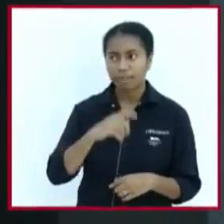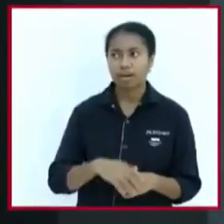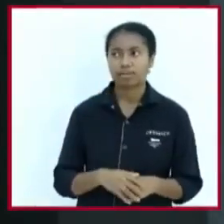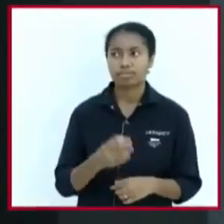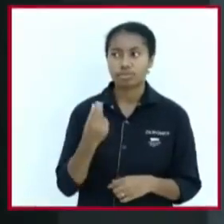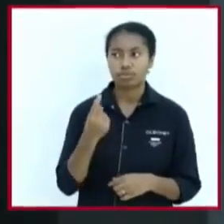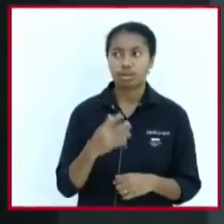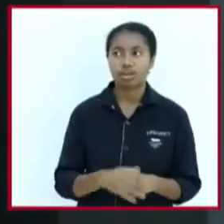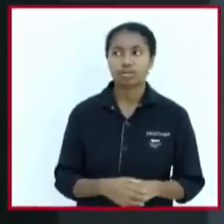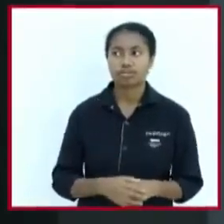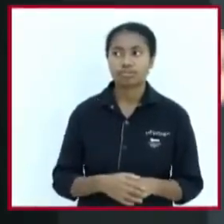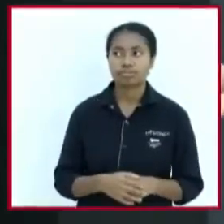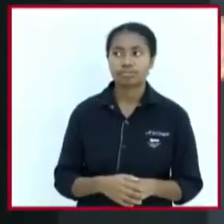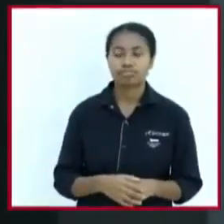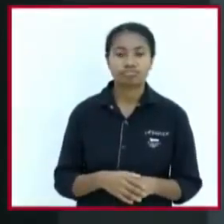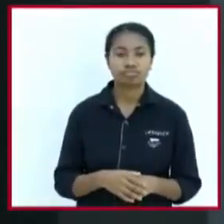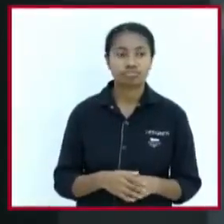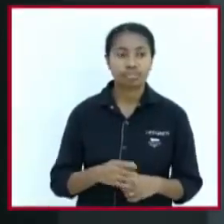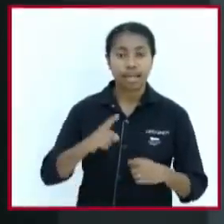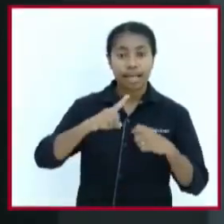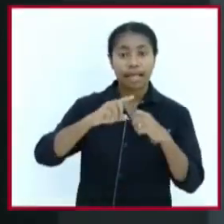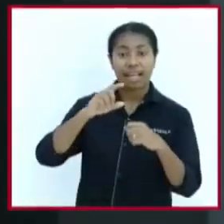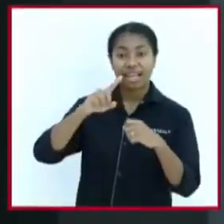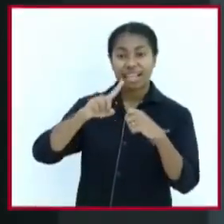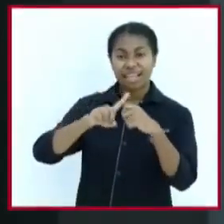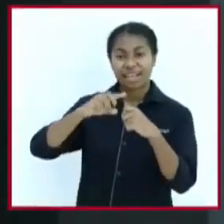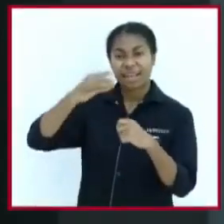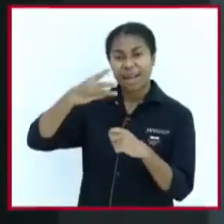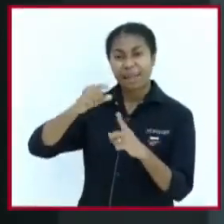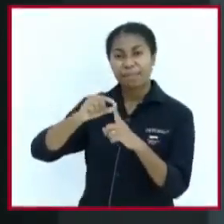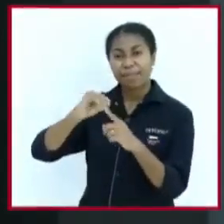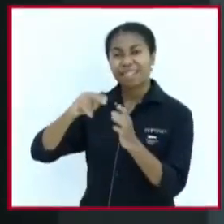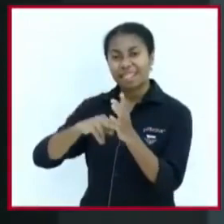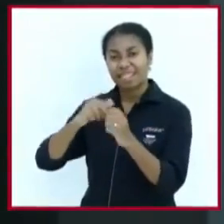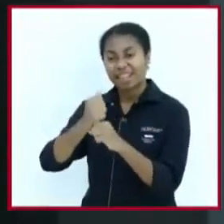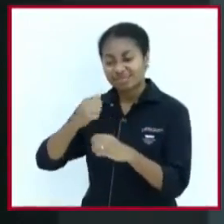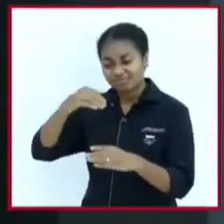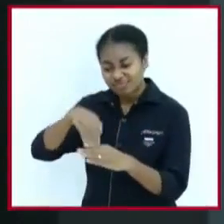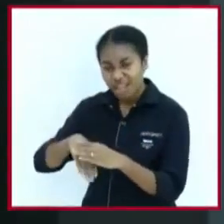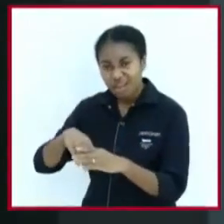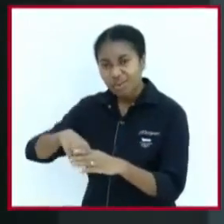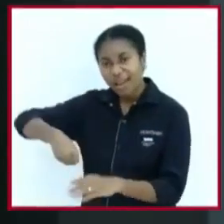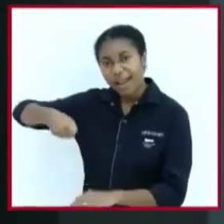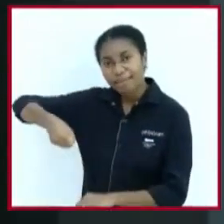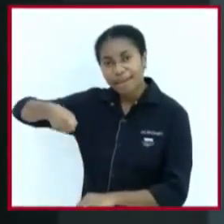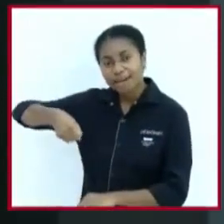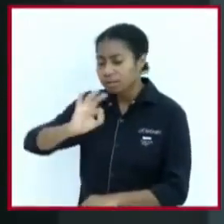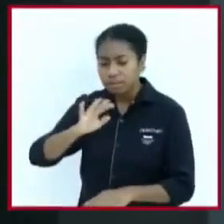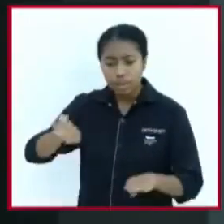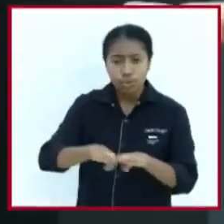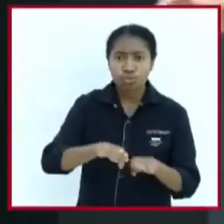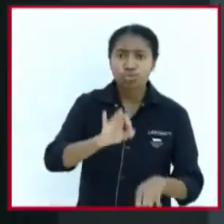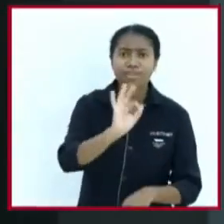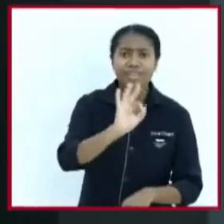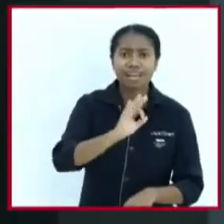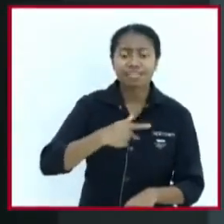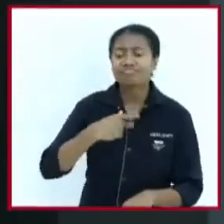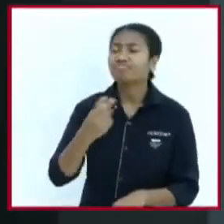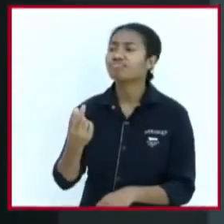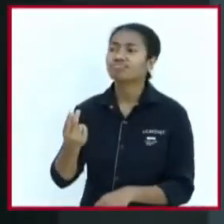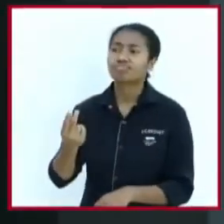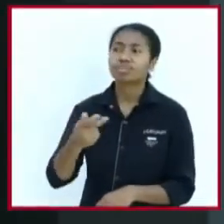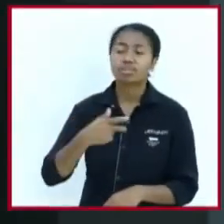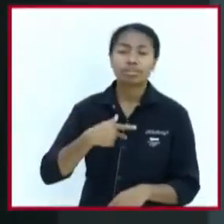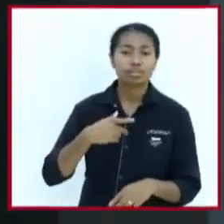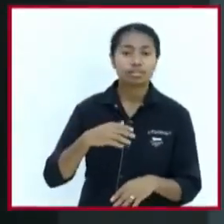Hai kepitingnya ditaruh di ember tapi embernya tidak ditutup Hai jadi sementara dijual-jual ini